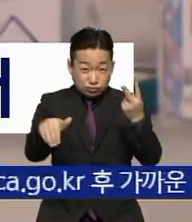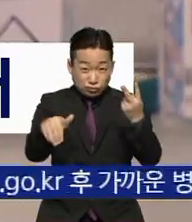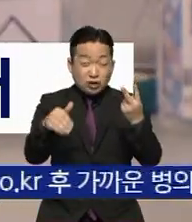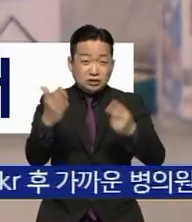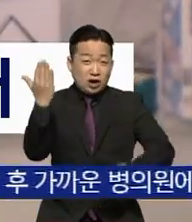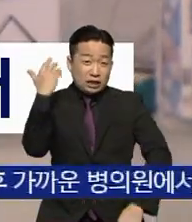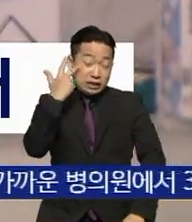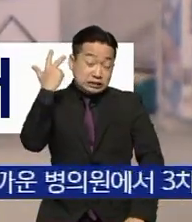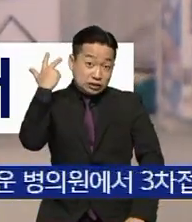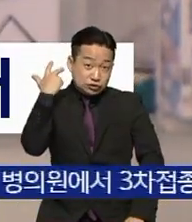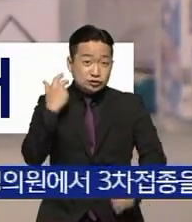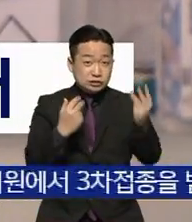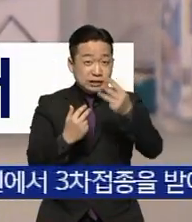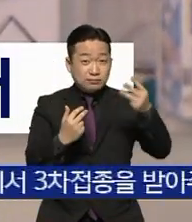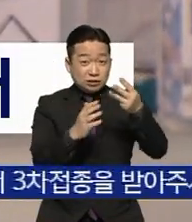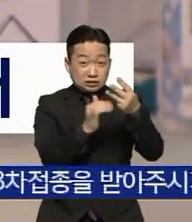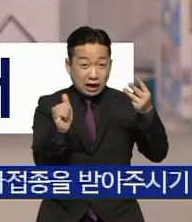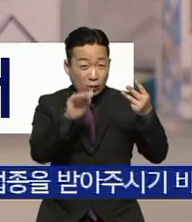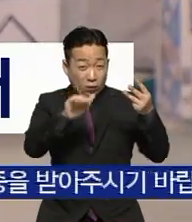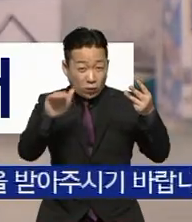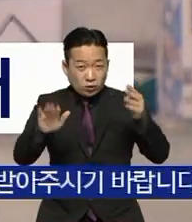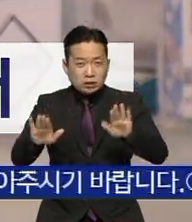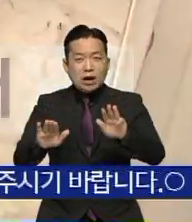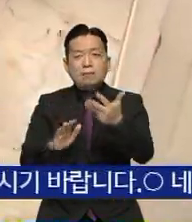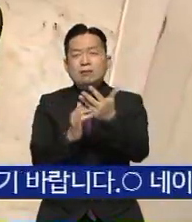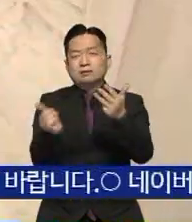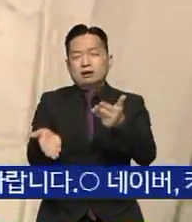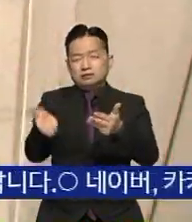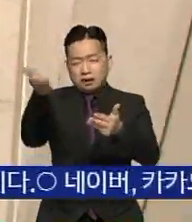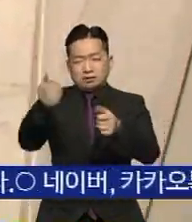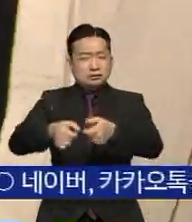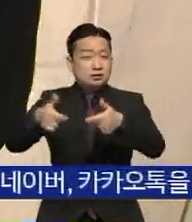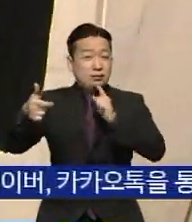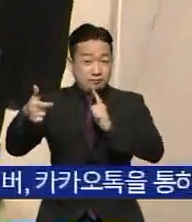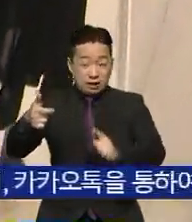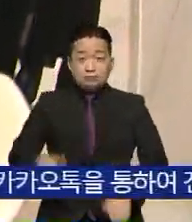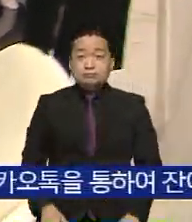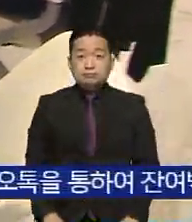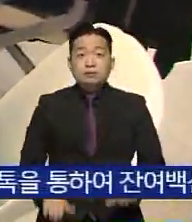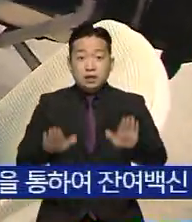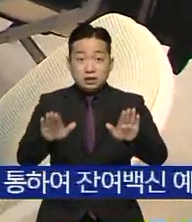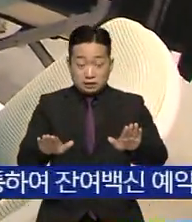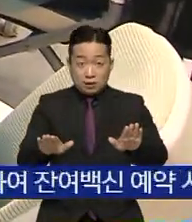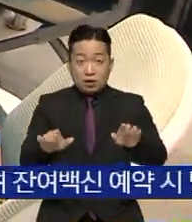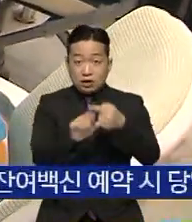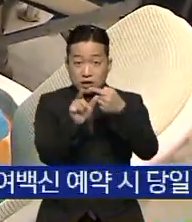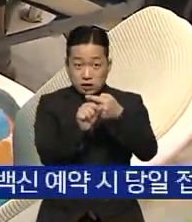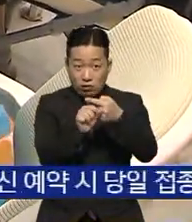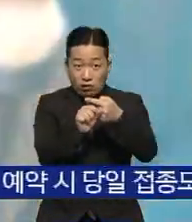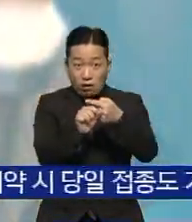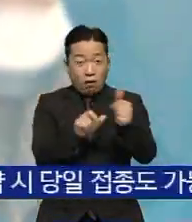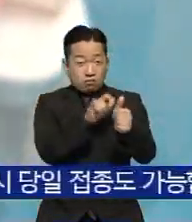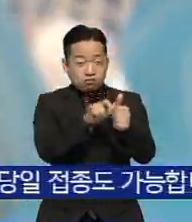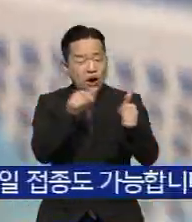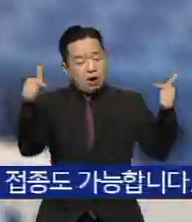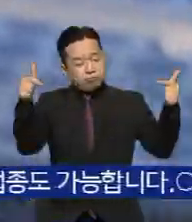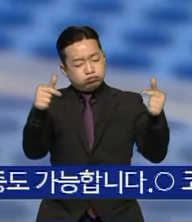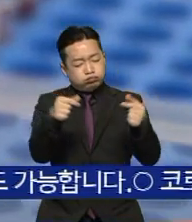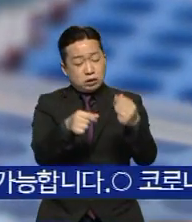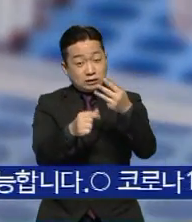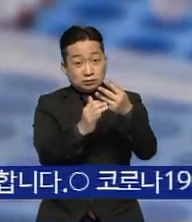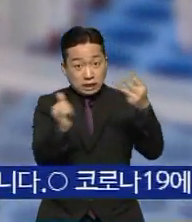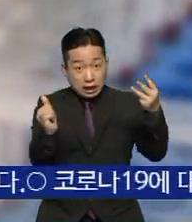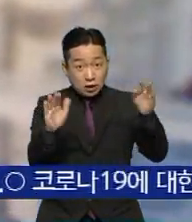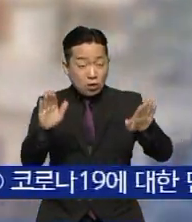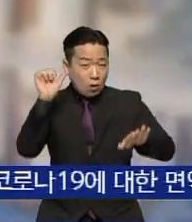3,000명대였던 일주일 전보단 800명 넘게 늘었습니다. 이달 들어 감소세를 보이며 3,000명대로 떨어졌다가 최근